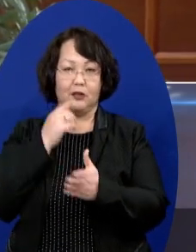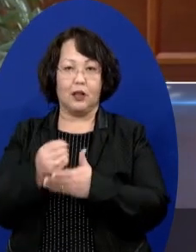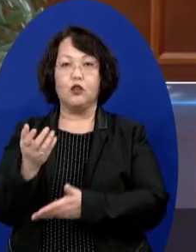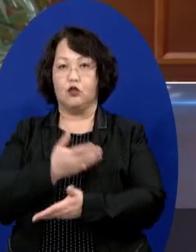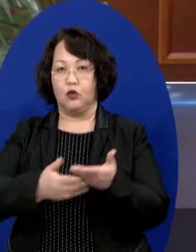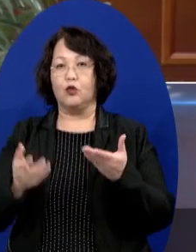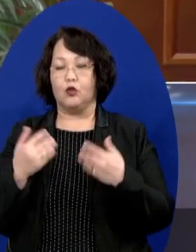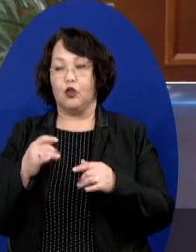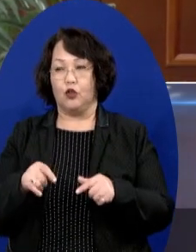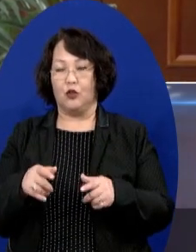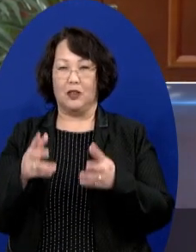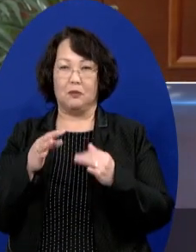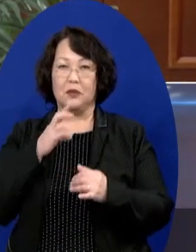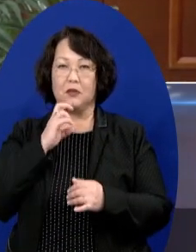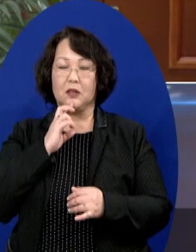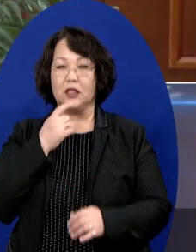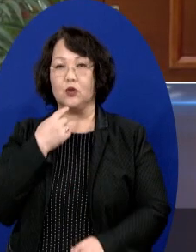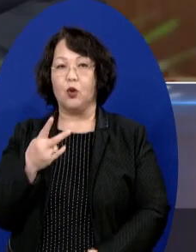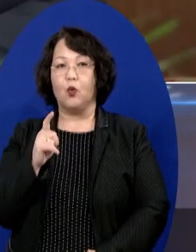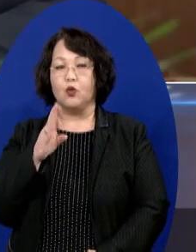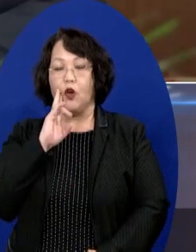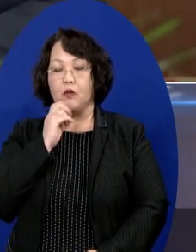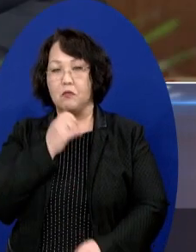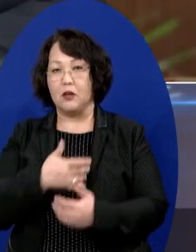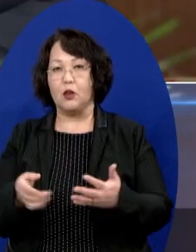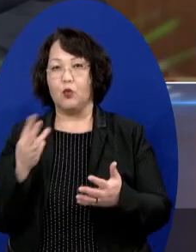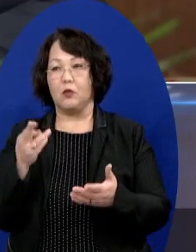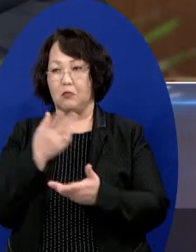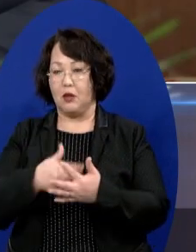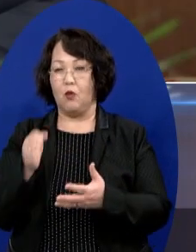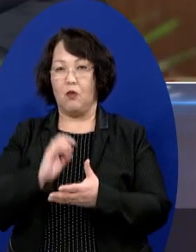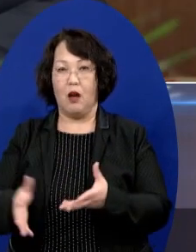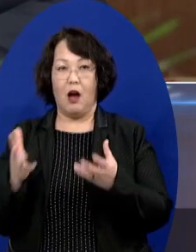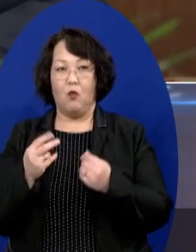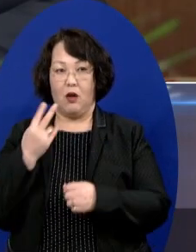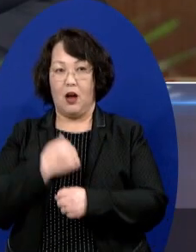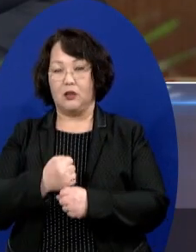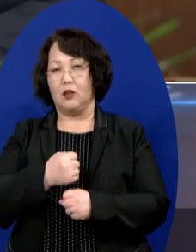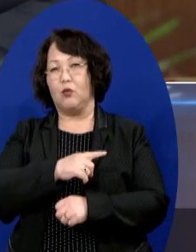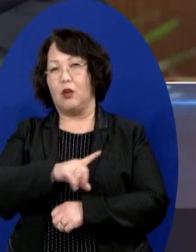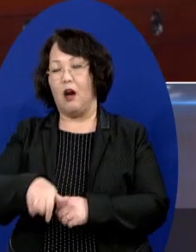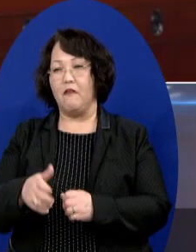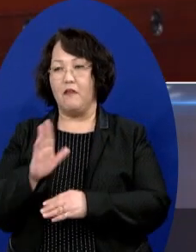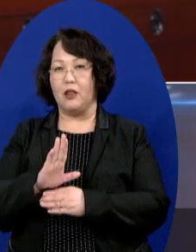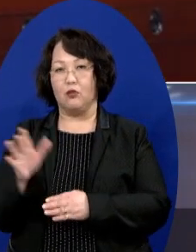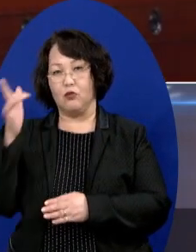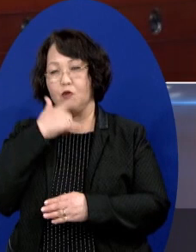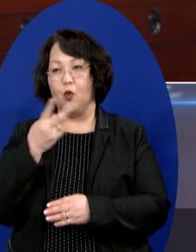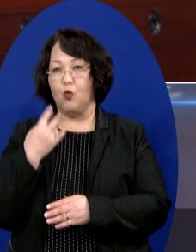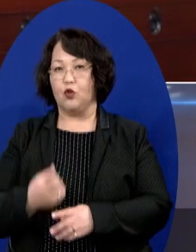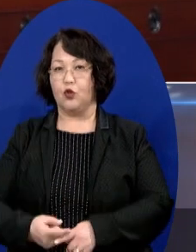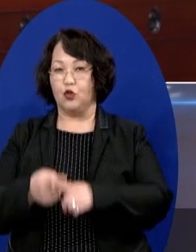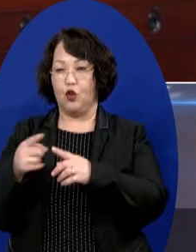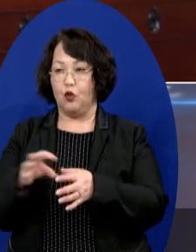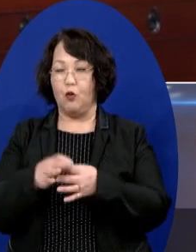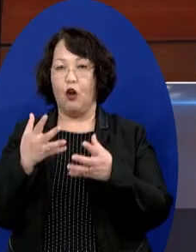За өнөөгийн хямралт нөхцөл байдлаас үүдэж хүнс түүхийд бүтээгдэхүүний татан авалт удааширч валютын хамсдал үнийн өсөлтөд шалтгаасан олон